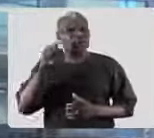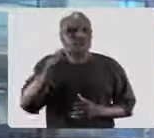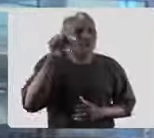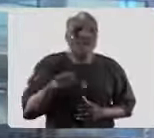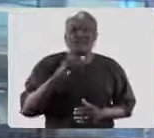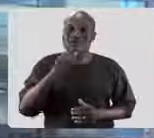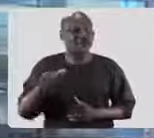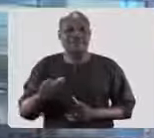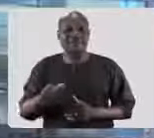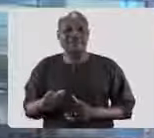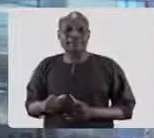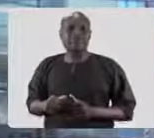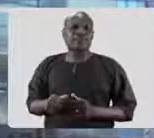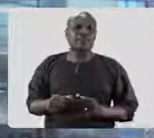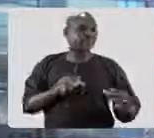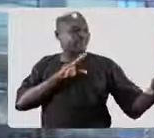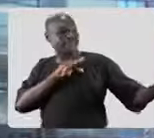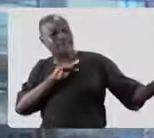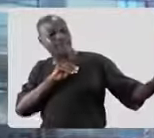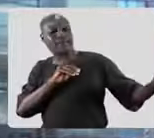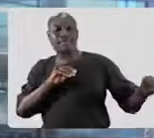ma yemfa bonne entia bonne ka.